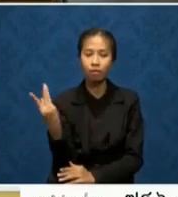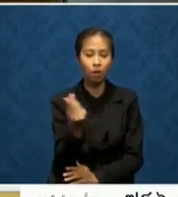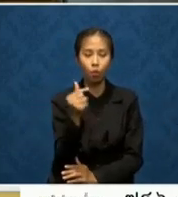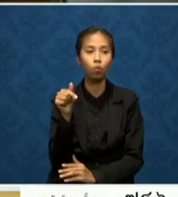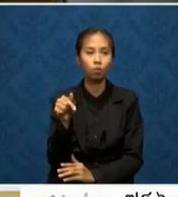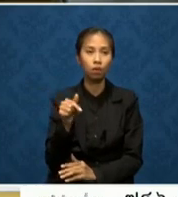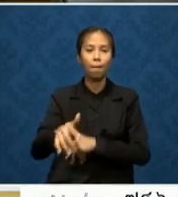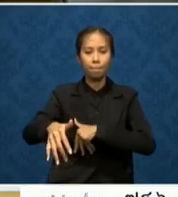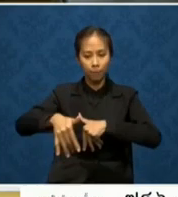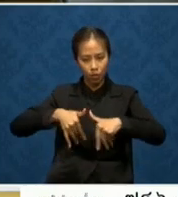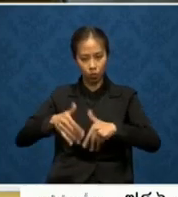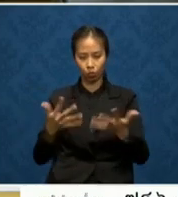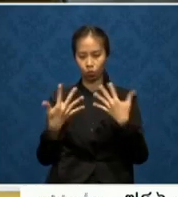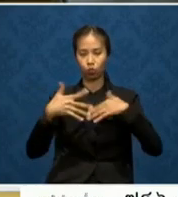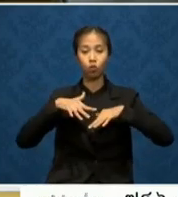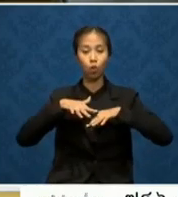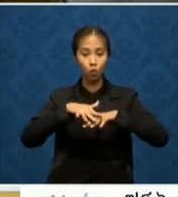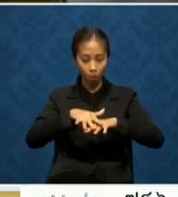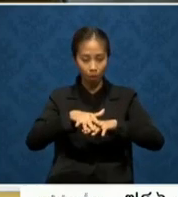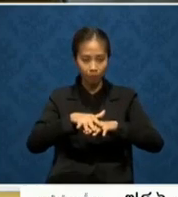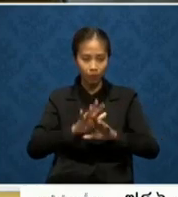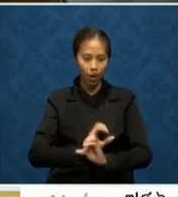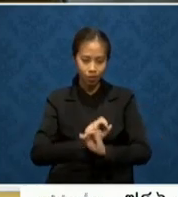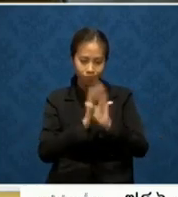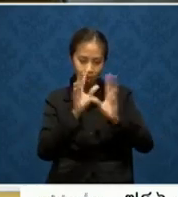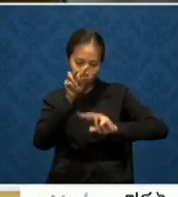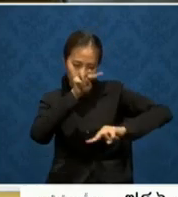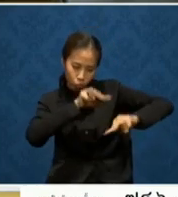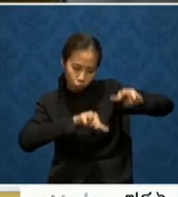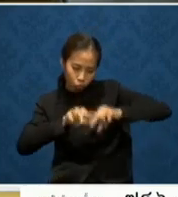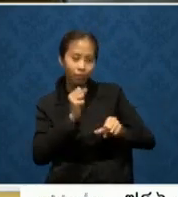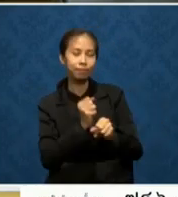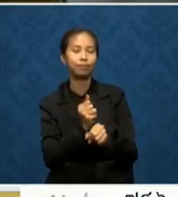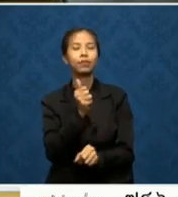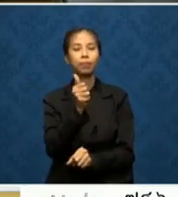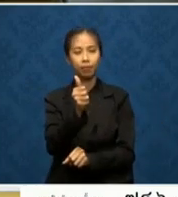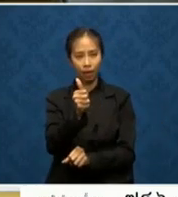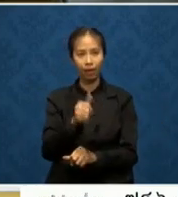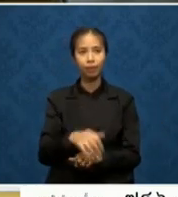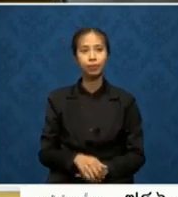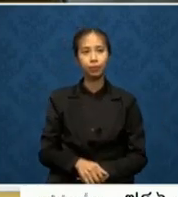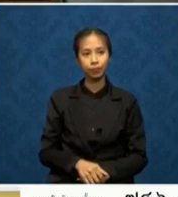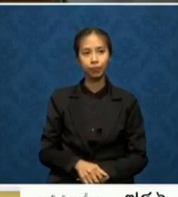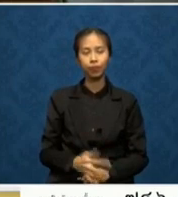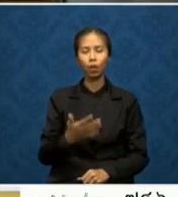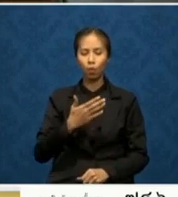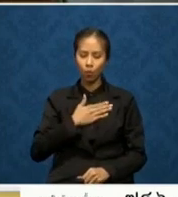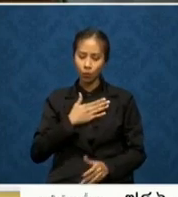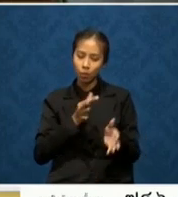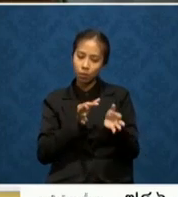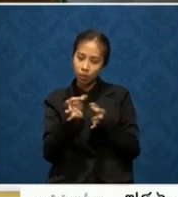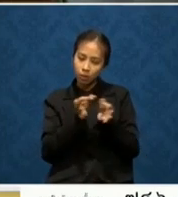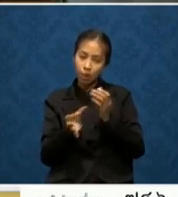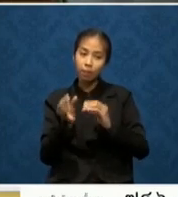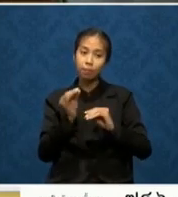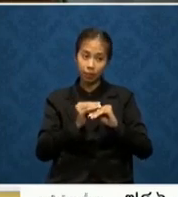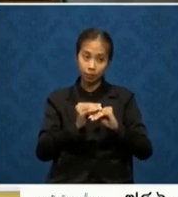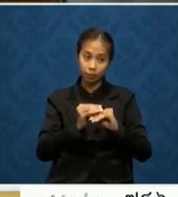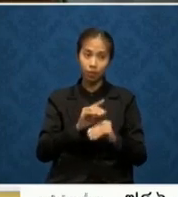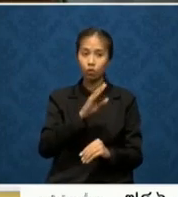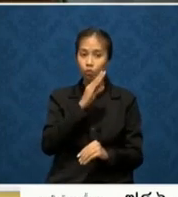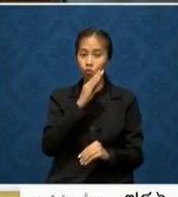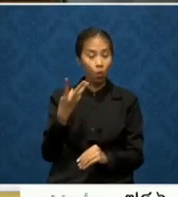ประชาชนต้องมีส่วนร่วมโปร่งใสและตรวจสอบได้ผมขอขยายความเฉพาะบางประเด็นเรื่องความรวดเร็วนี้ส